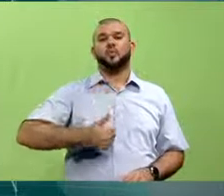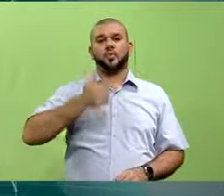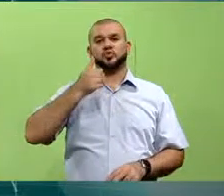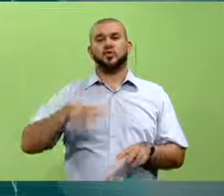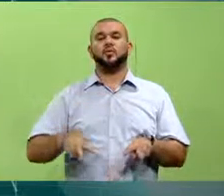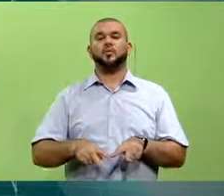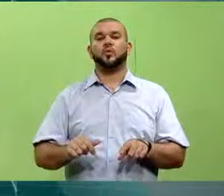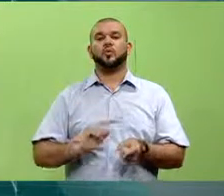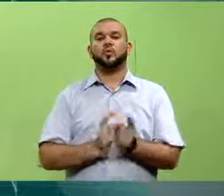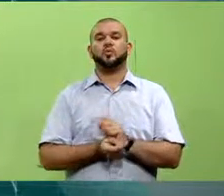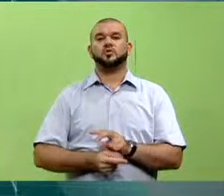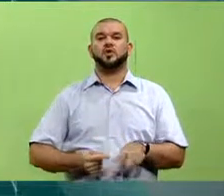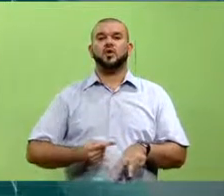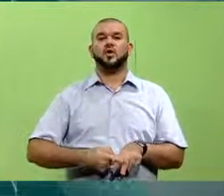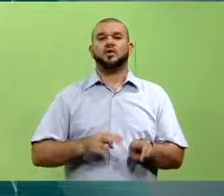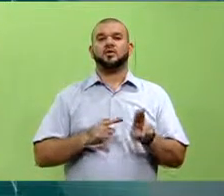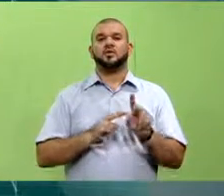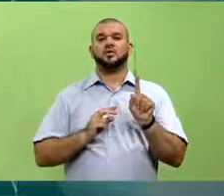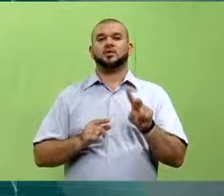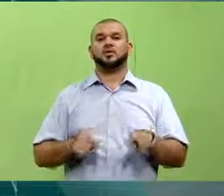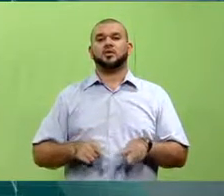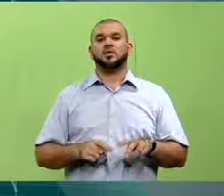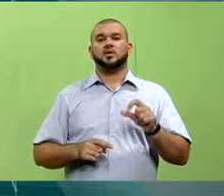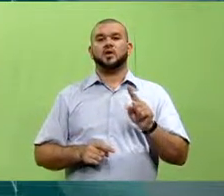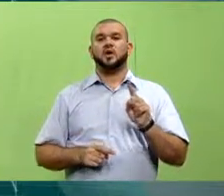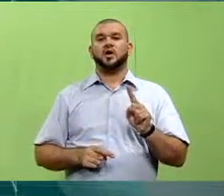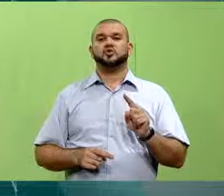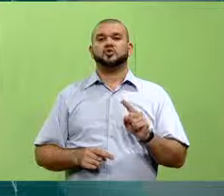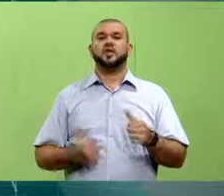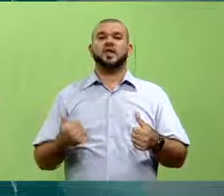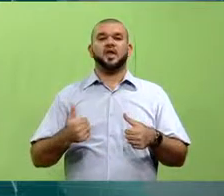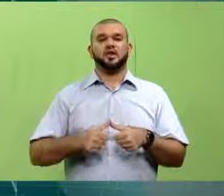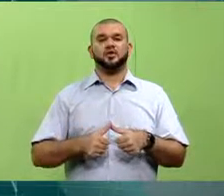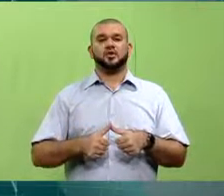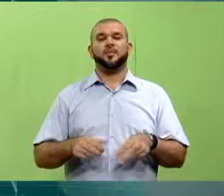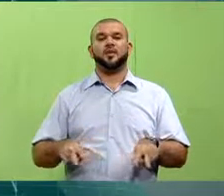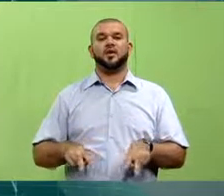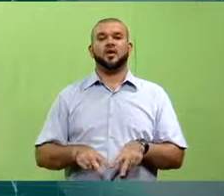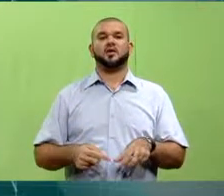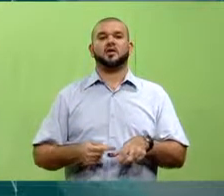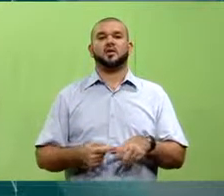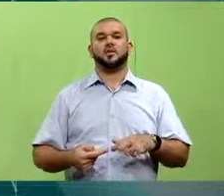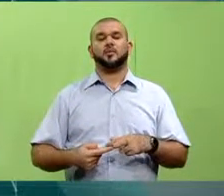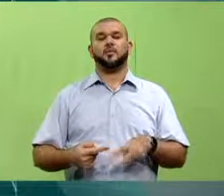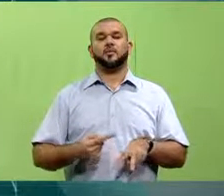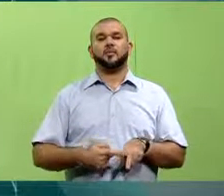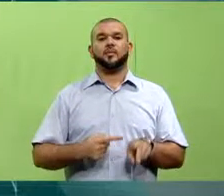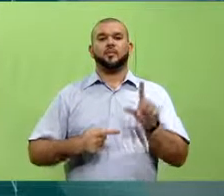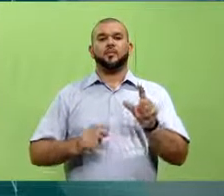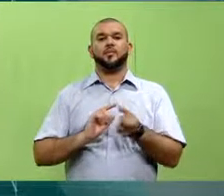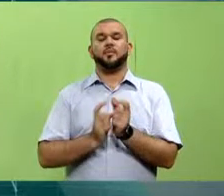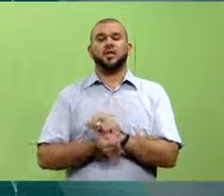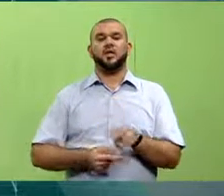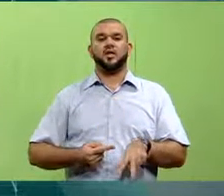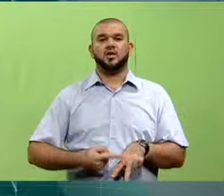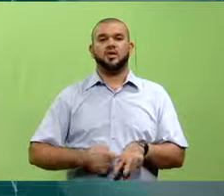da yaptığı konuşmada 46 yıl aradan sonra yeniden bölge sakini arkadaşlarıyla